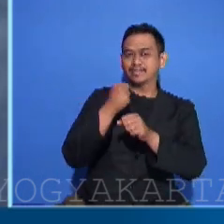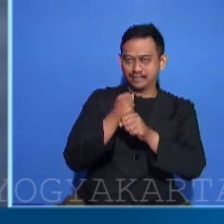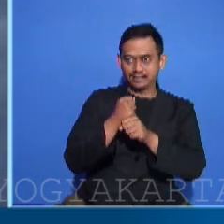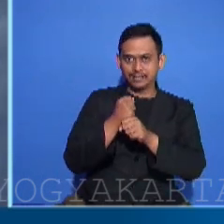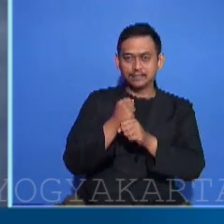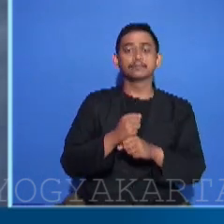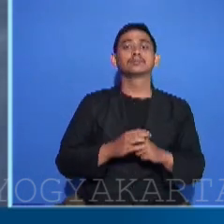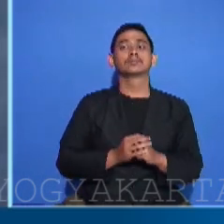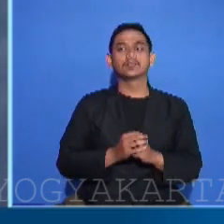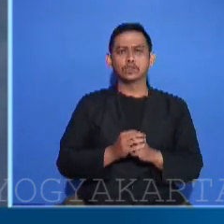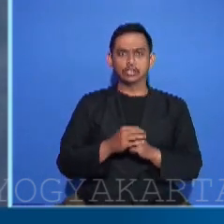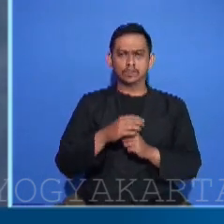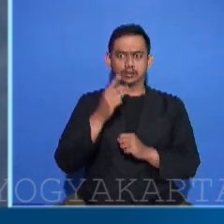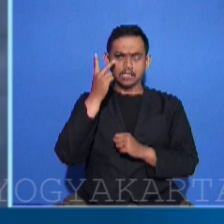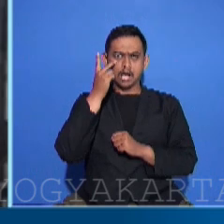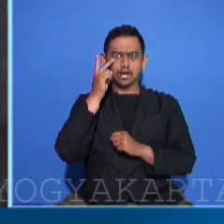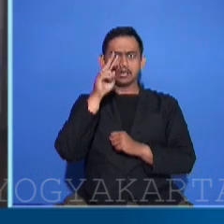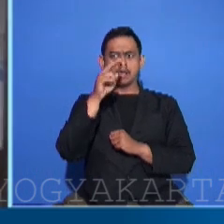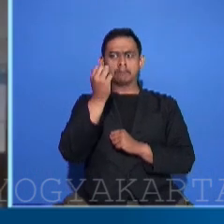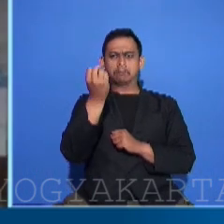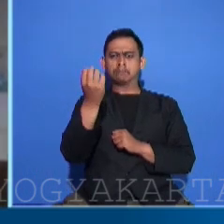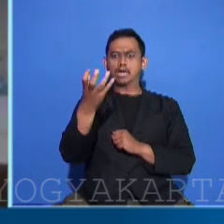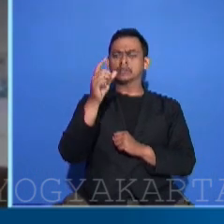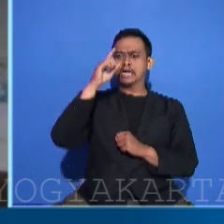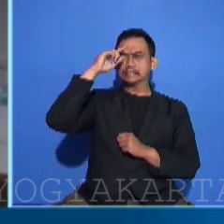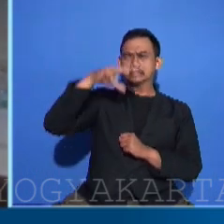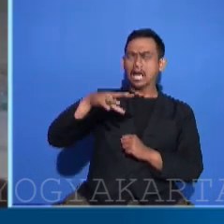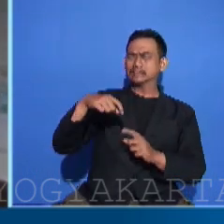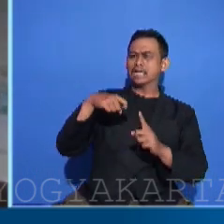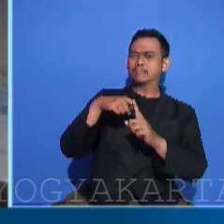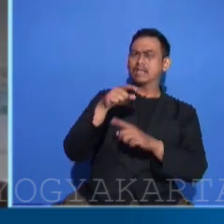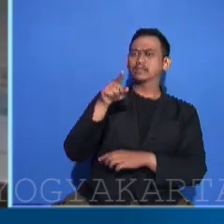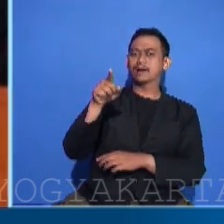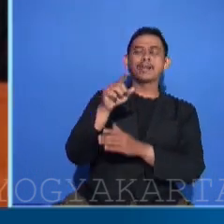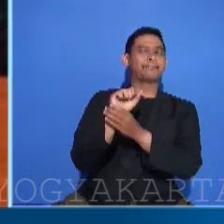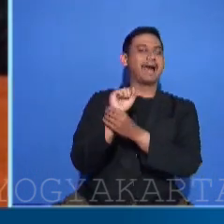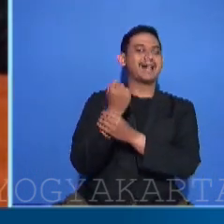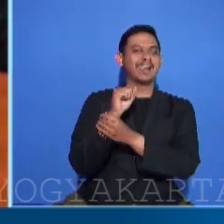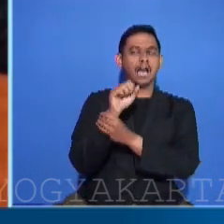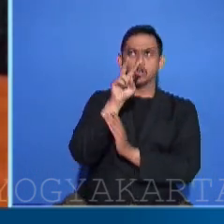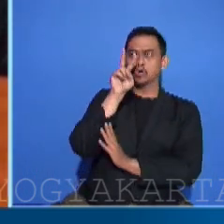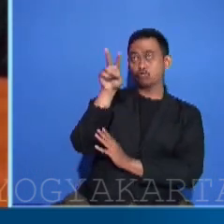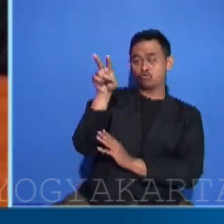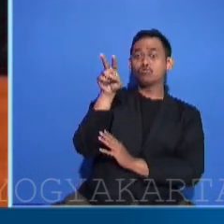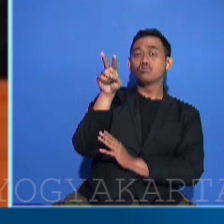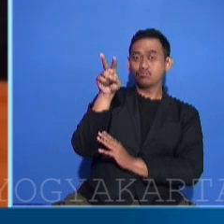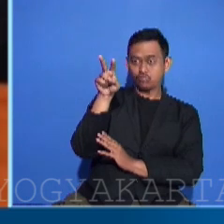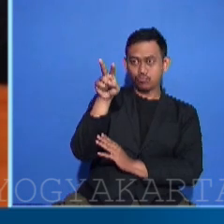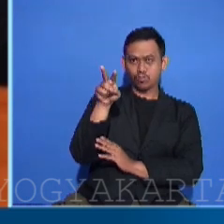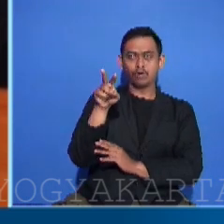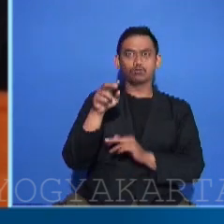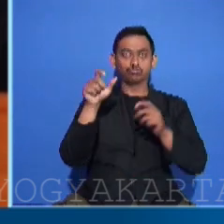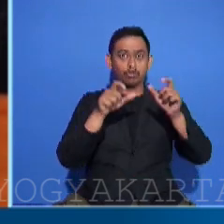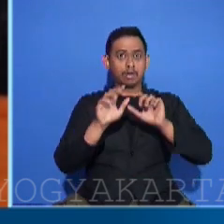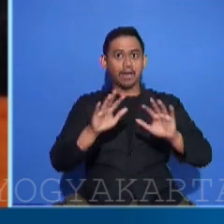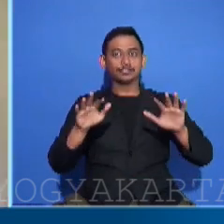terlihat pada pagi hari dari desa grinjing Kecamatan dukun Kabupaten Magelang menurut petugas pengamat Gunung Merapi di pos